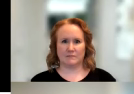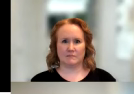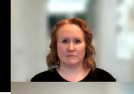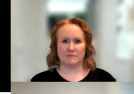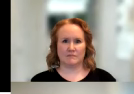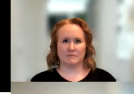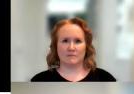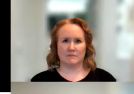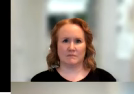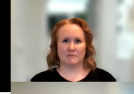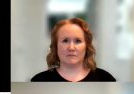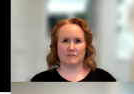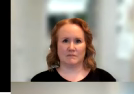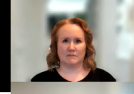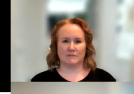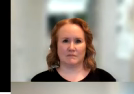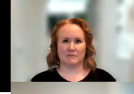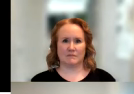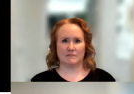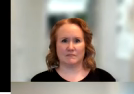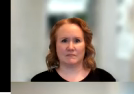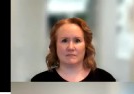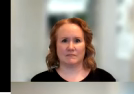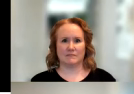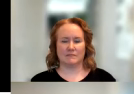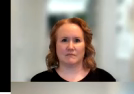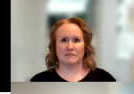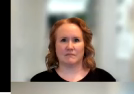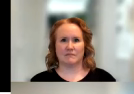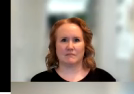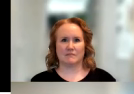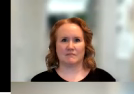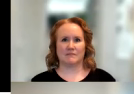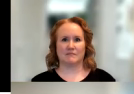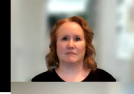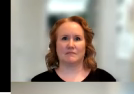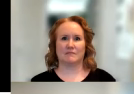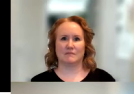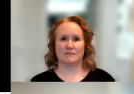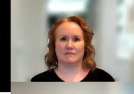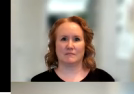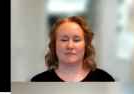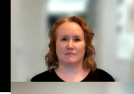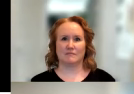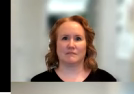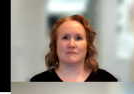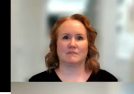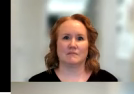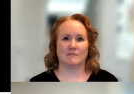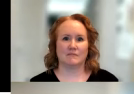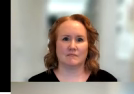betegnelse på forholdet mellom nasjonalrett og folkerett. Når vi her snakker om folkerett, så det da EU-retten, som